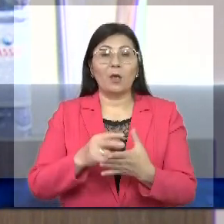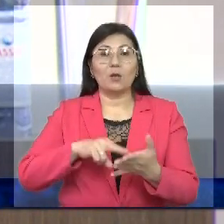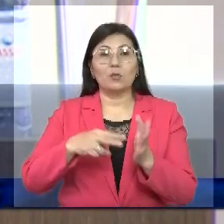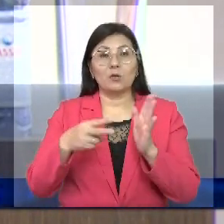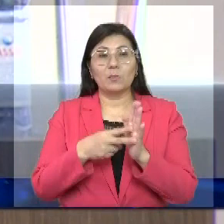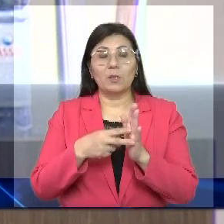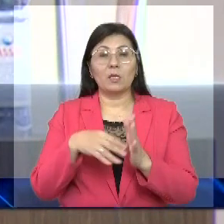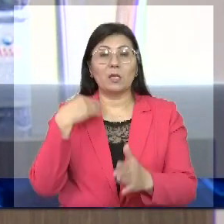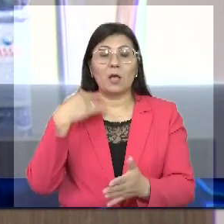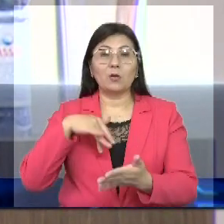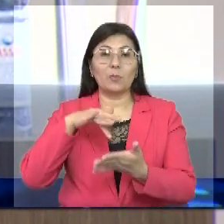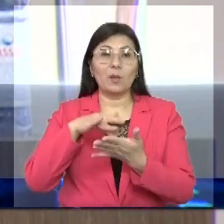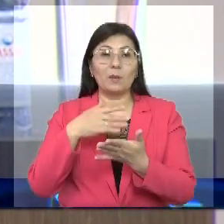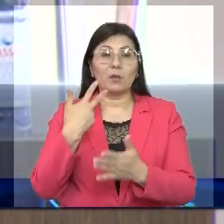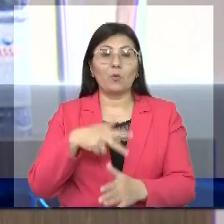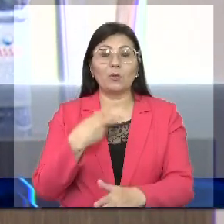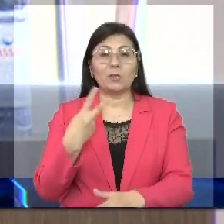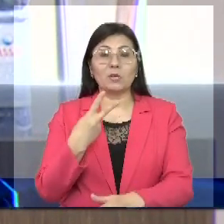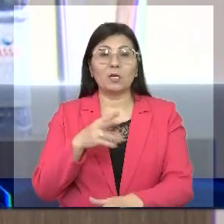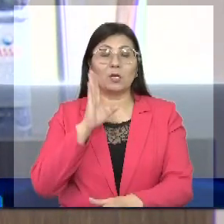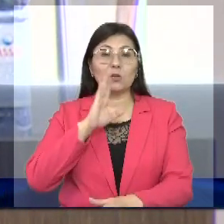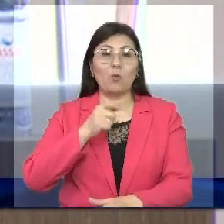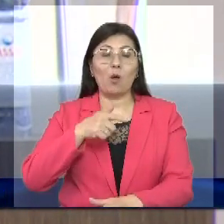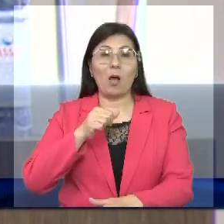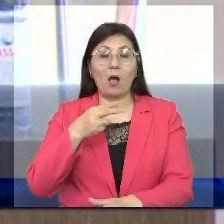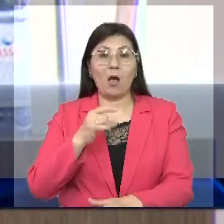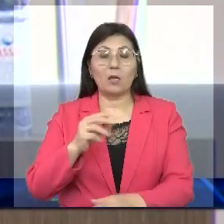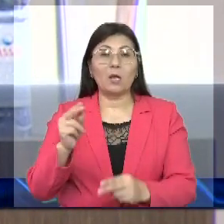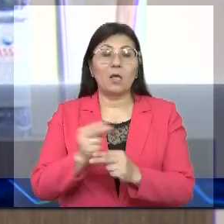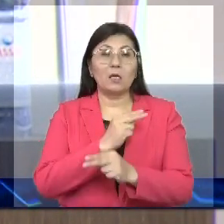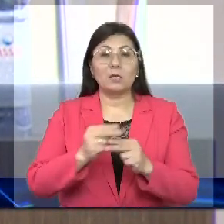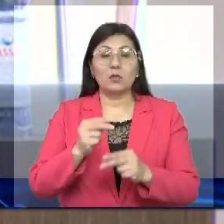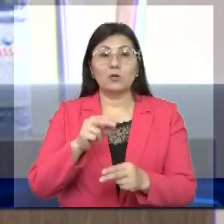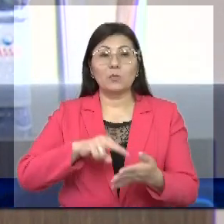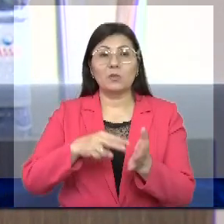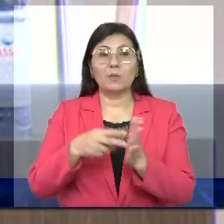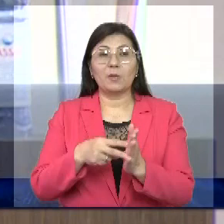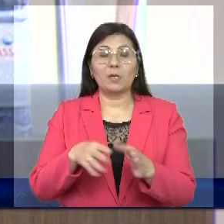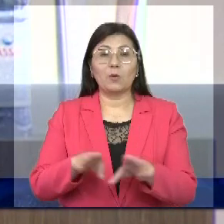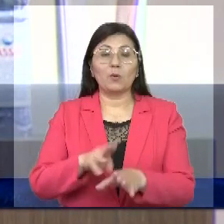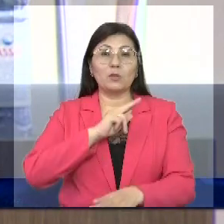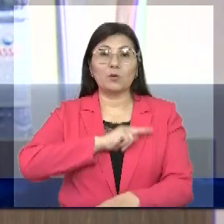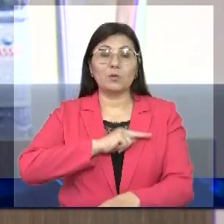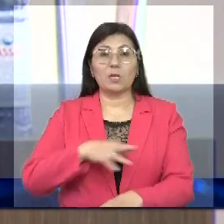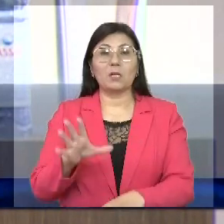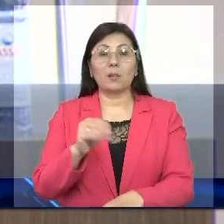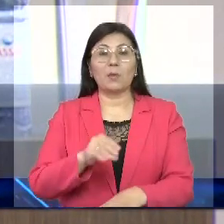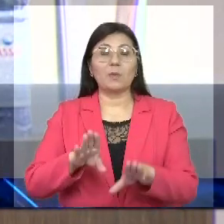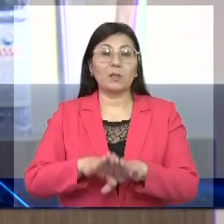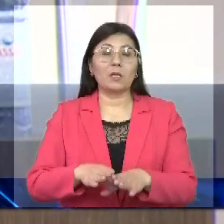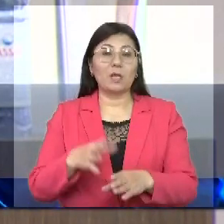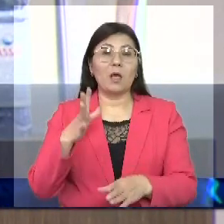жоспардан тыс Ақтөбе қаласы бойынша 32 суағар жүйесін салу жұмыстары жоспарланған. Аталған жұмыстарға жергілікті